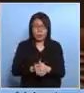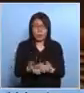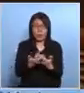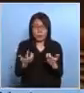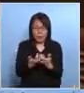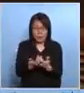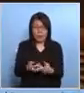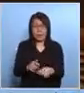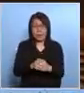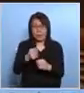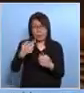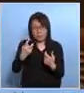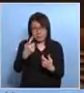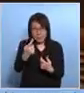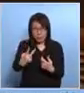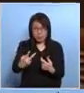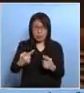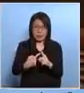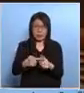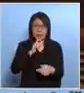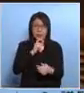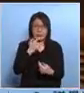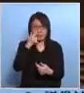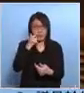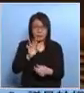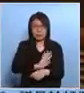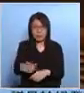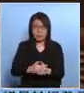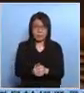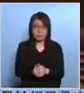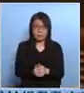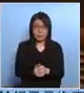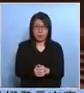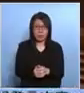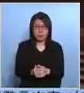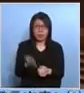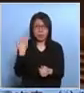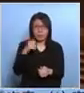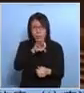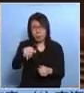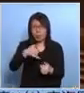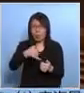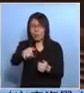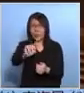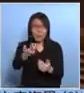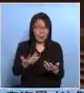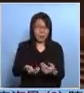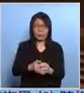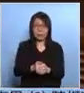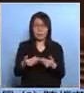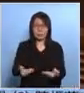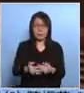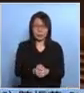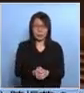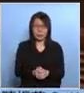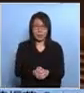都半個鐘啦。所以立法會流會而家唔係新聞嚟噶，係以前逐個打去問去咗邊啊，去咗邊啊咁樣。而家真係連